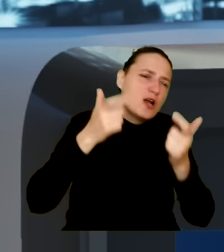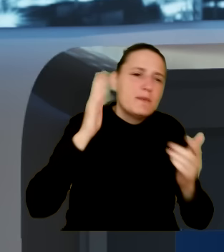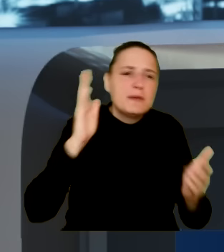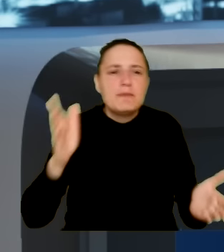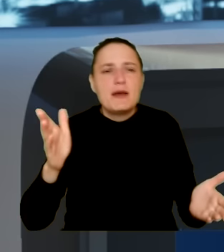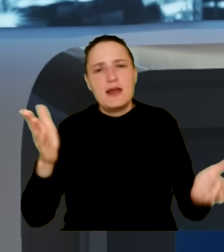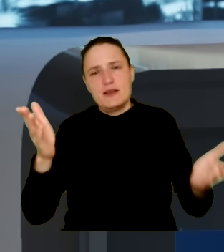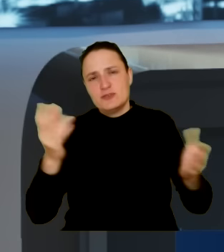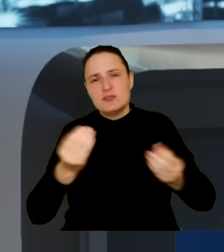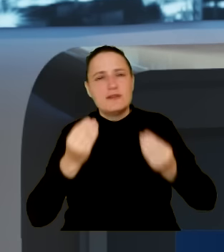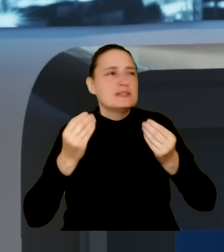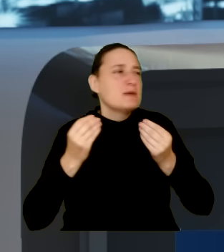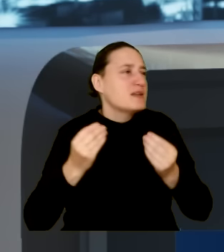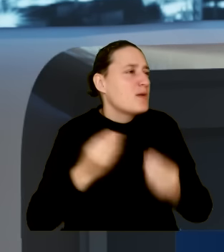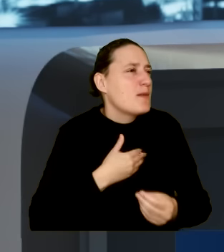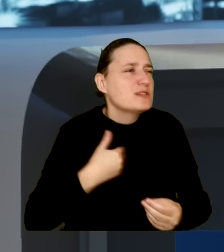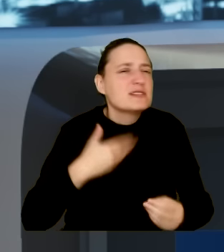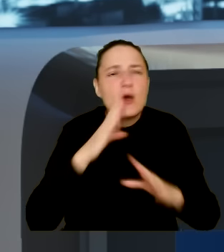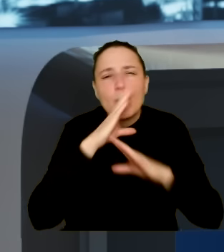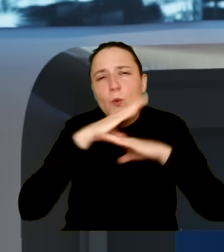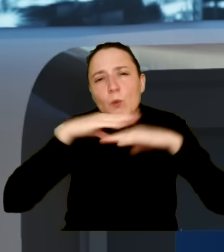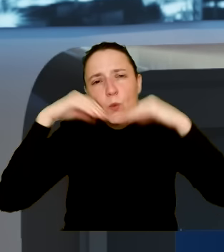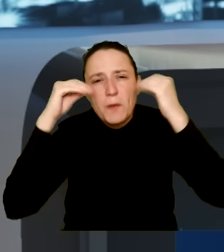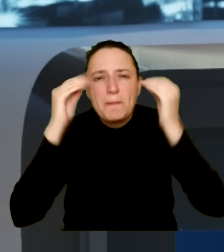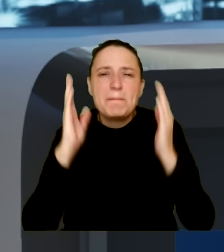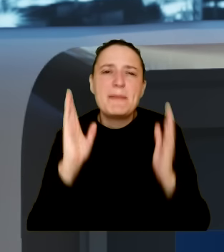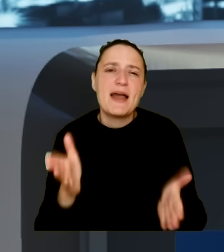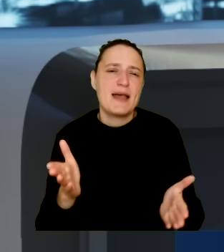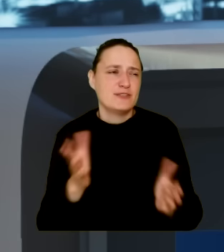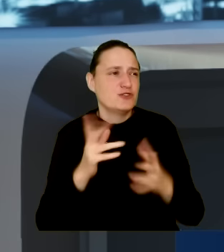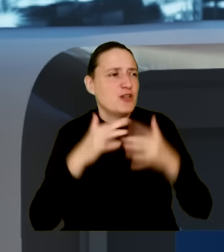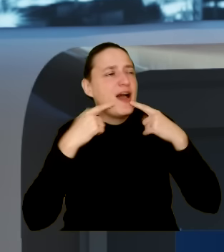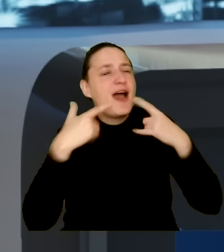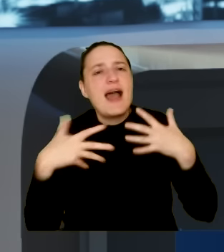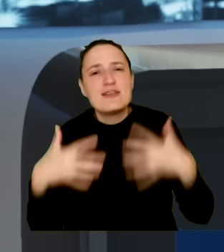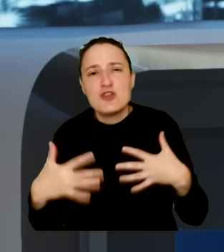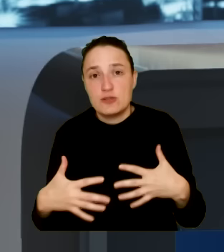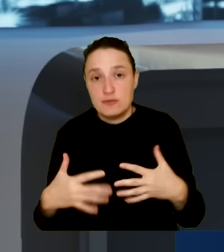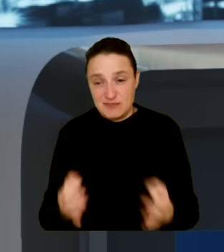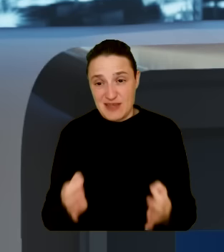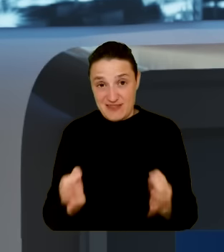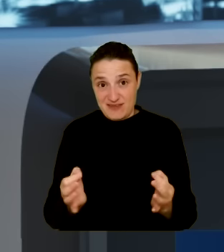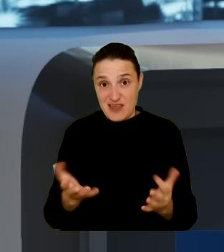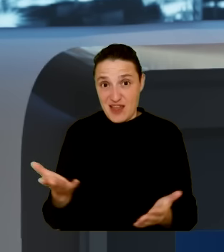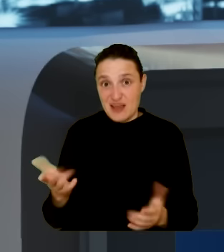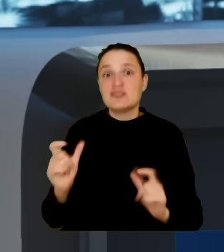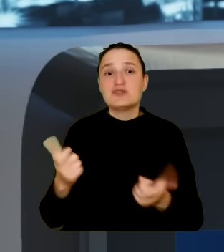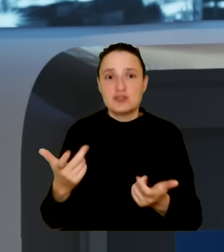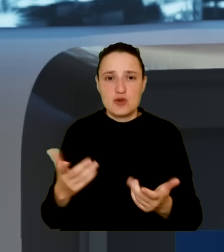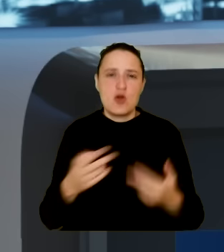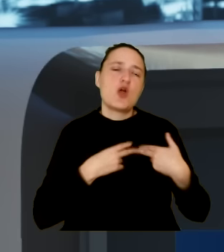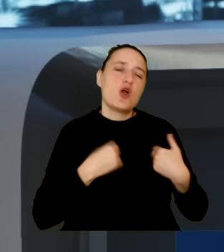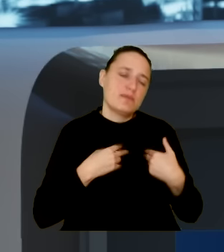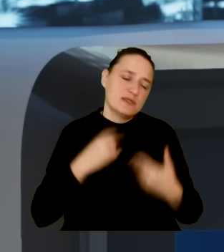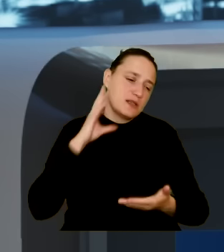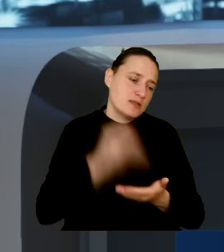dobrze, jak to Polska będzie uśmiechnięta, radosna. A co nam serwuje? Serwuje kolejną komisję. Już mamy